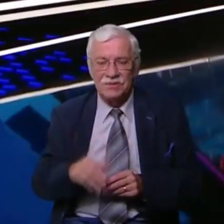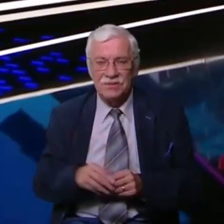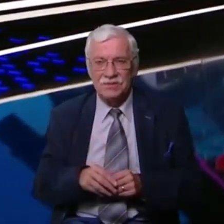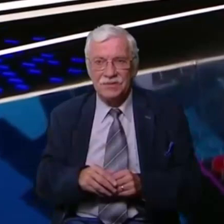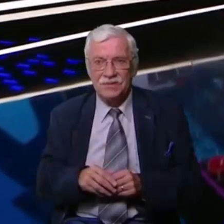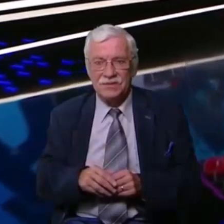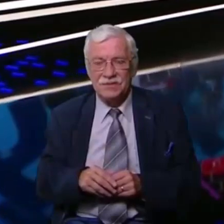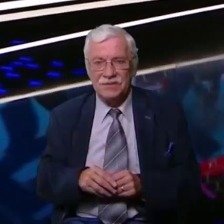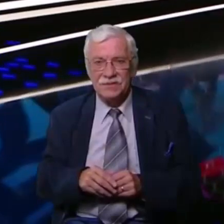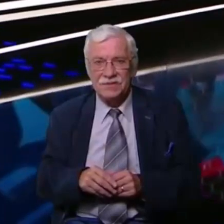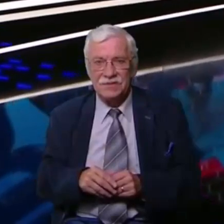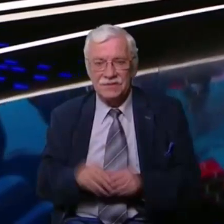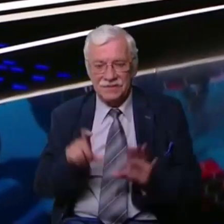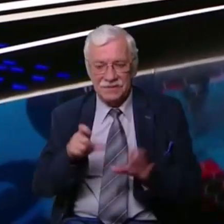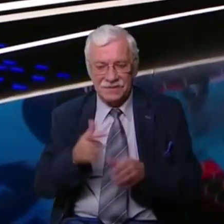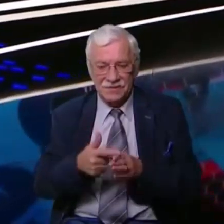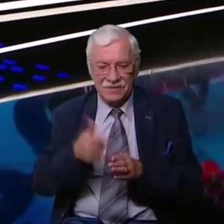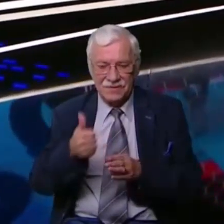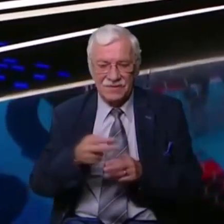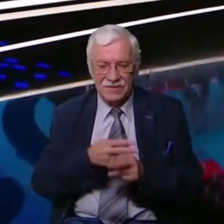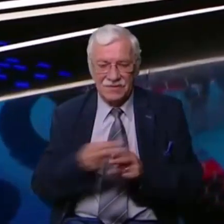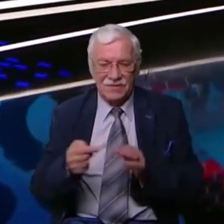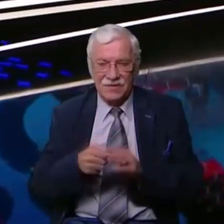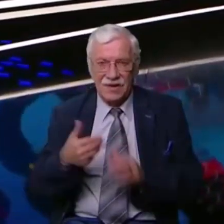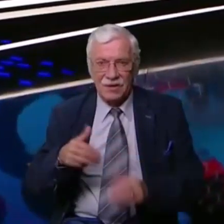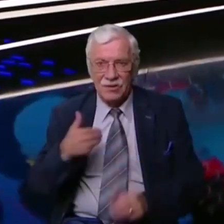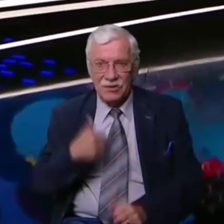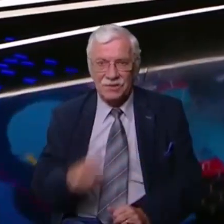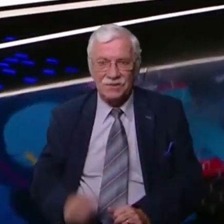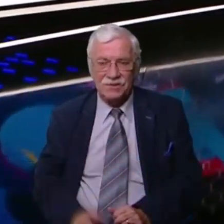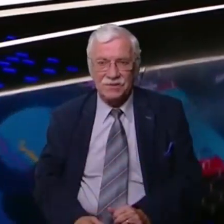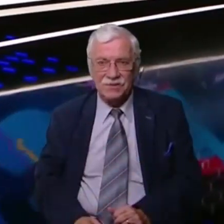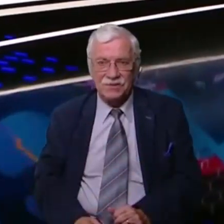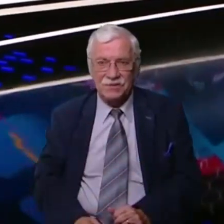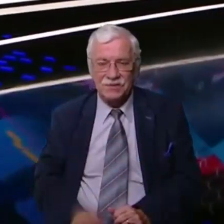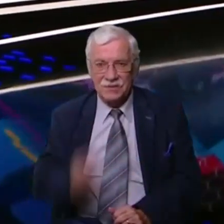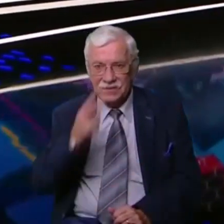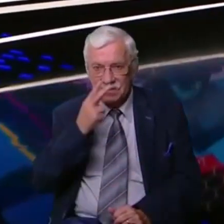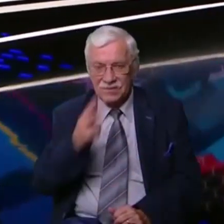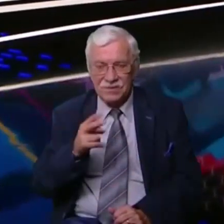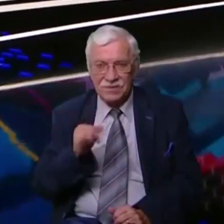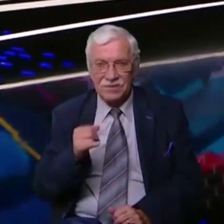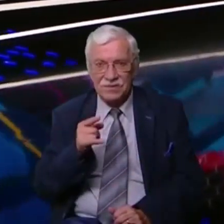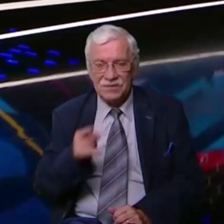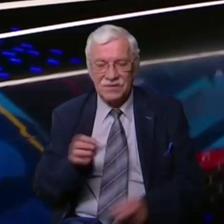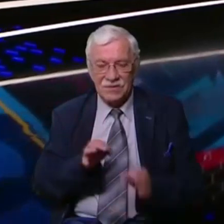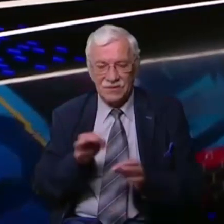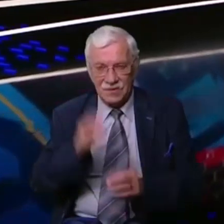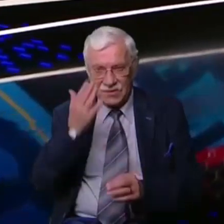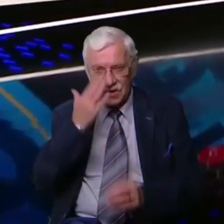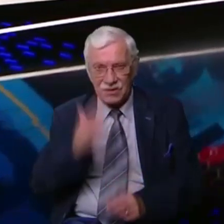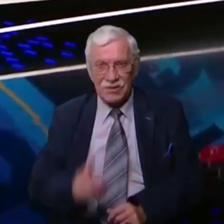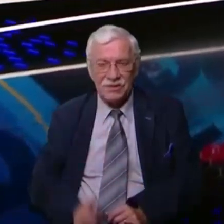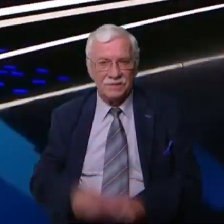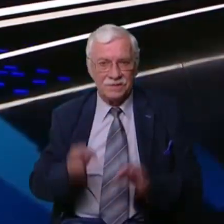721 minut z czystym kątem by nie było. Zobaczmy jego historię, poznajmy.